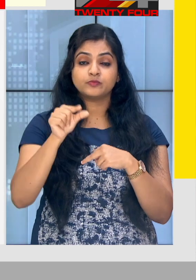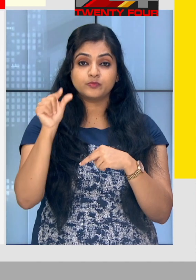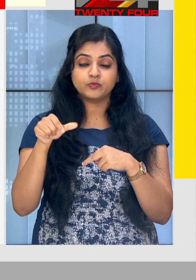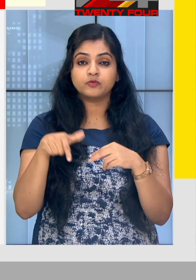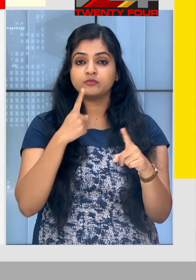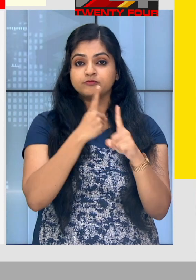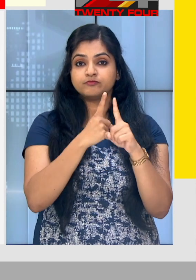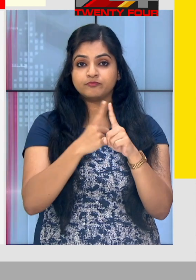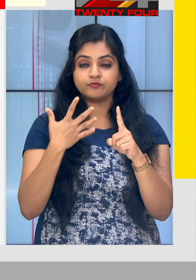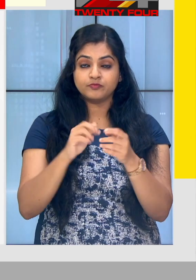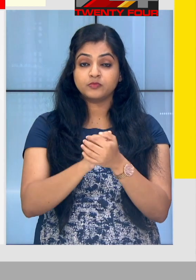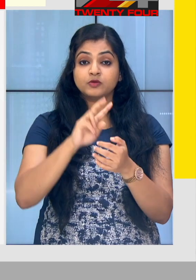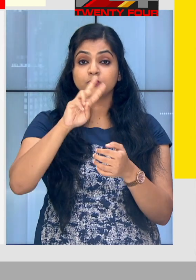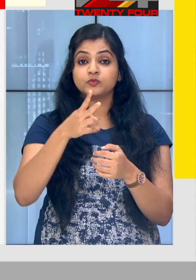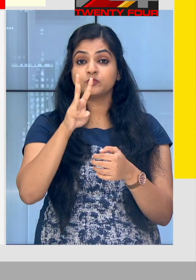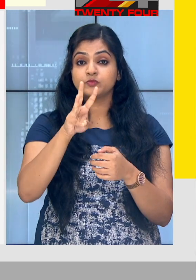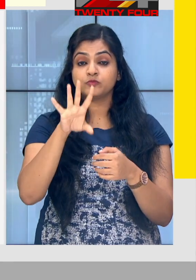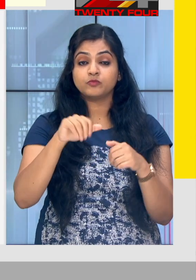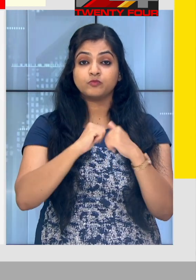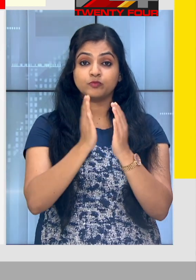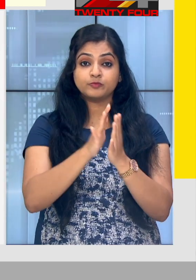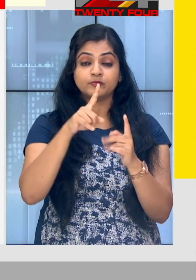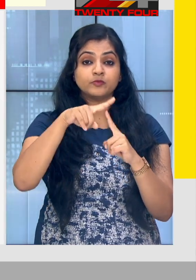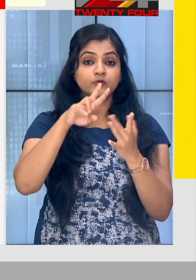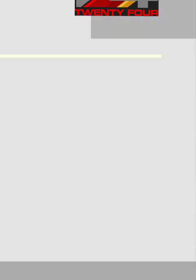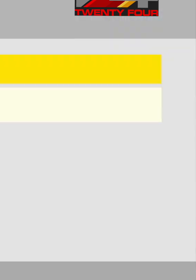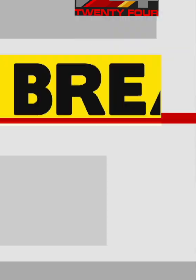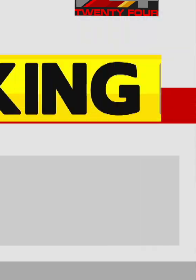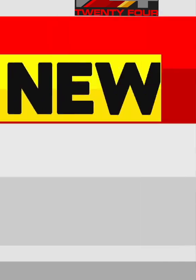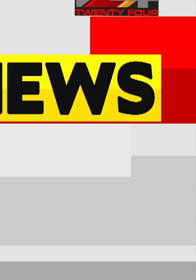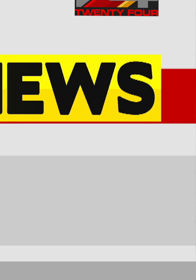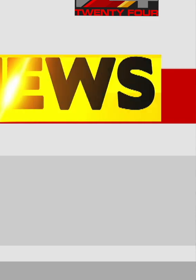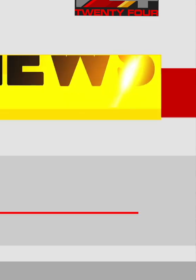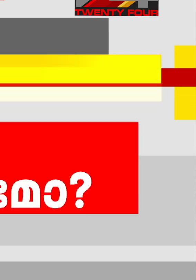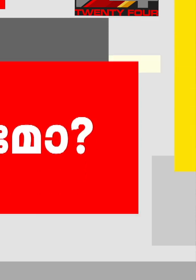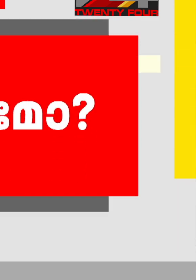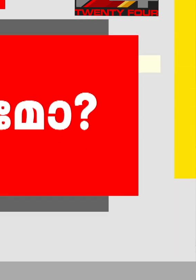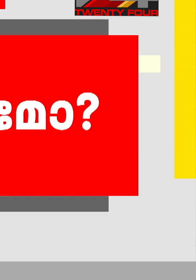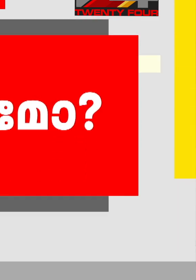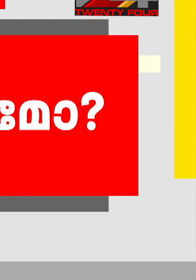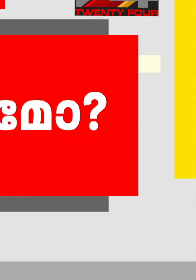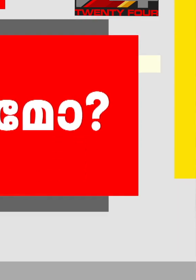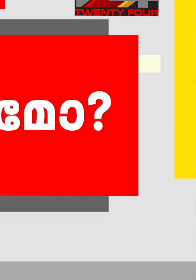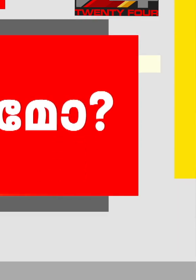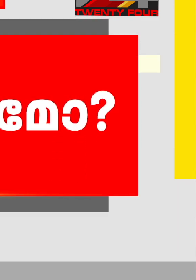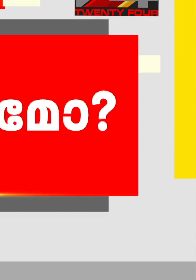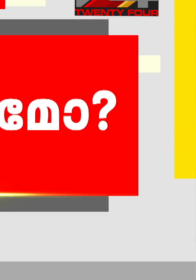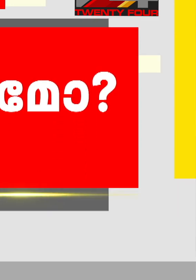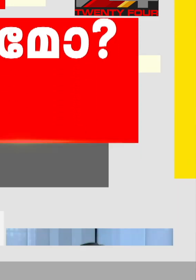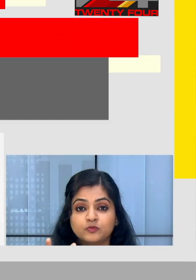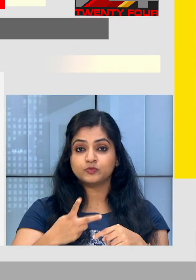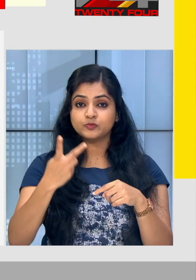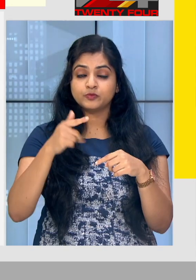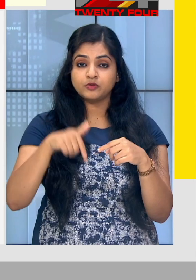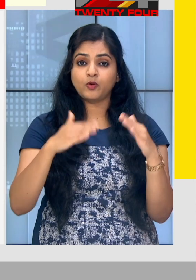ഭാരവാഹികളെയാണ് കണ്ടത്. അങ്ങനെ 234 മണ്ഡലങ്ങളുടെയും തമിഴ്നാട്ടിലെ നിയമസഭാ മണ്ഡലങ്ങളിലെ മുഴുവൻ ഭാരവാഹികളെയും വിജയ് കാണും. നാളെയും മറ്റന്നാളും കൂടി ഇതേ ഈ വീട്ടിൽ,